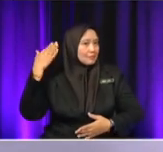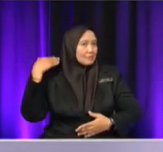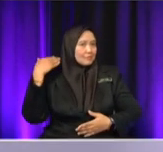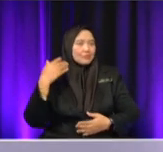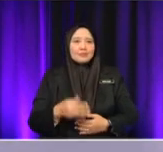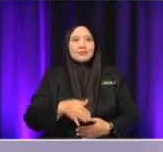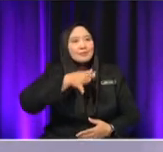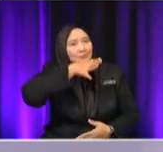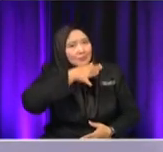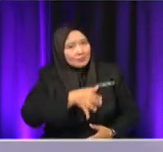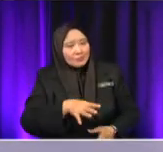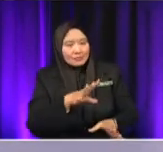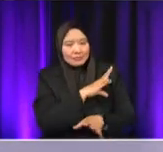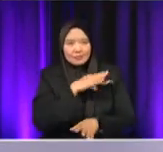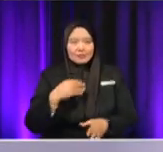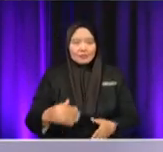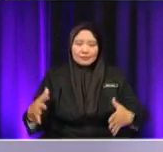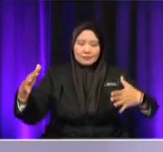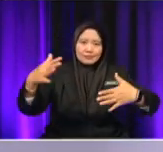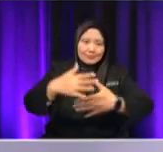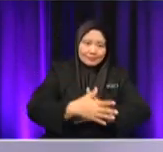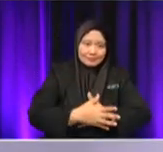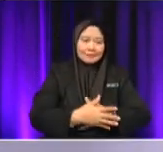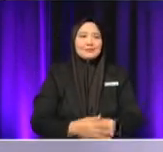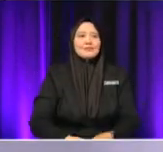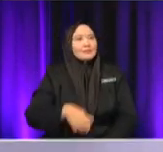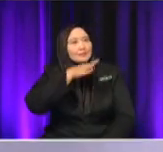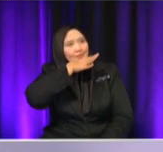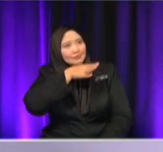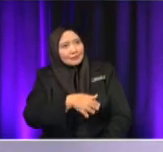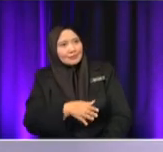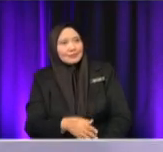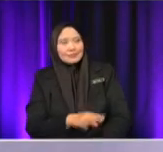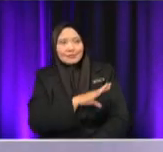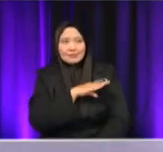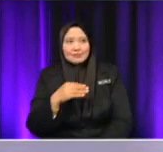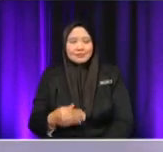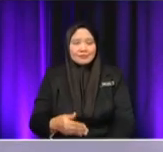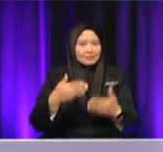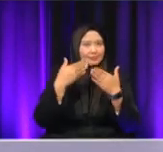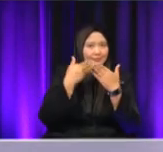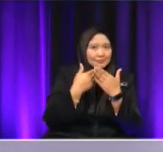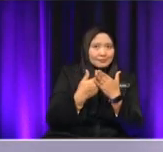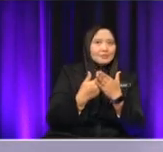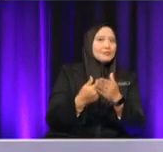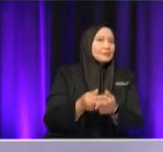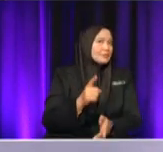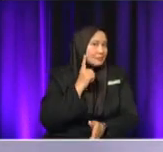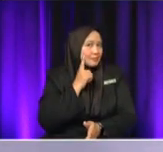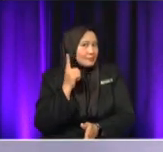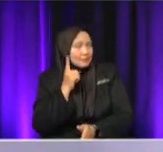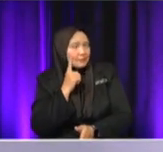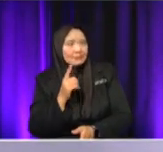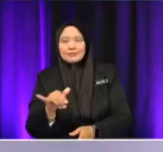salam dan menunjukkan tape kasih dan Sayangnya pada Baginda Rasulullah Sallallahu Alaihi Wasallam dan menariknya Ustazah walaupun Baginda yang merupakan seorang